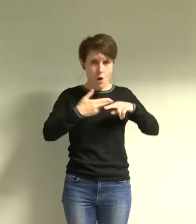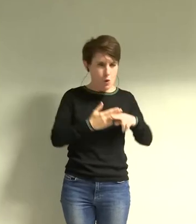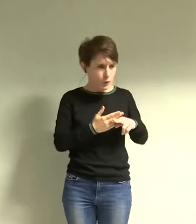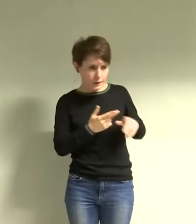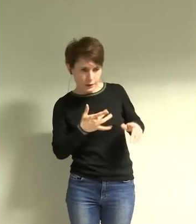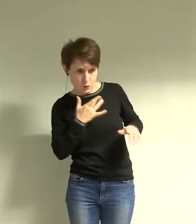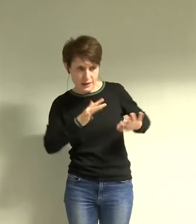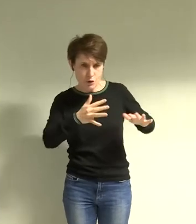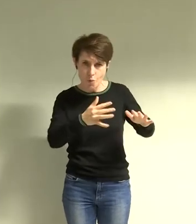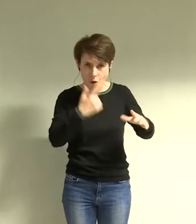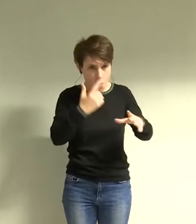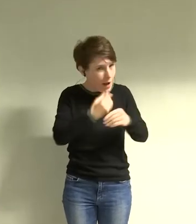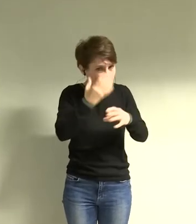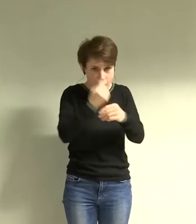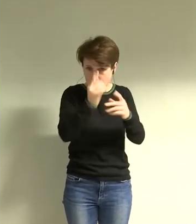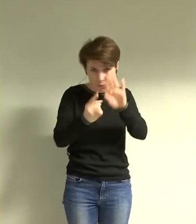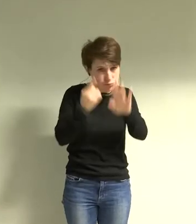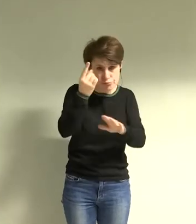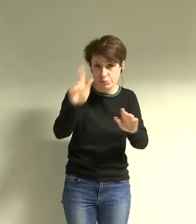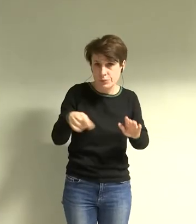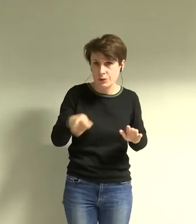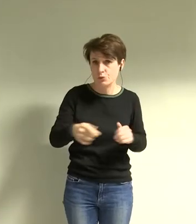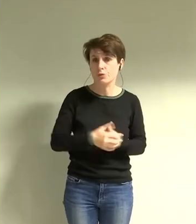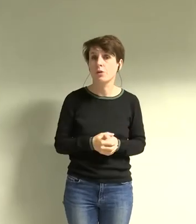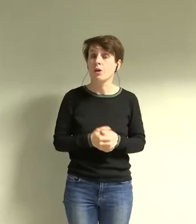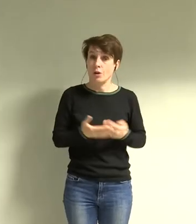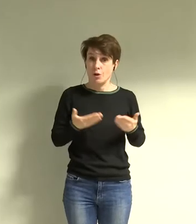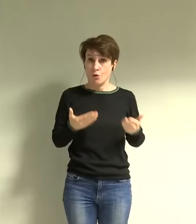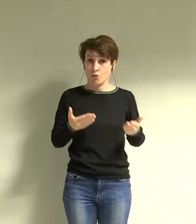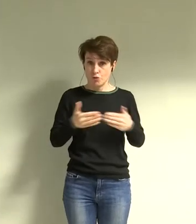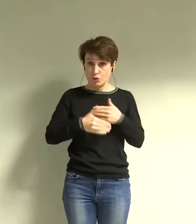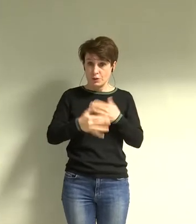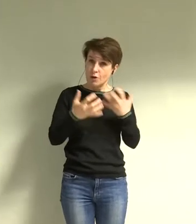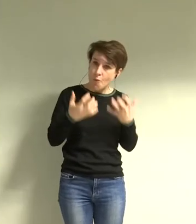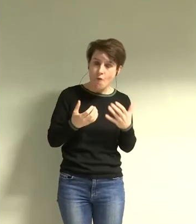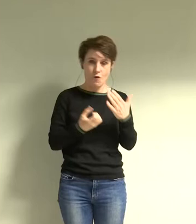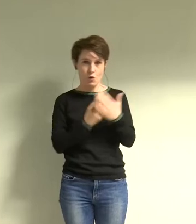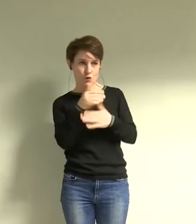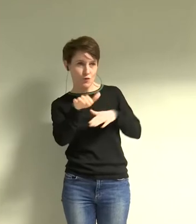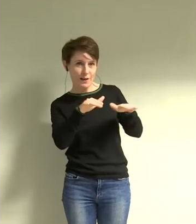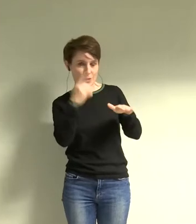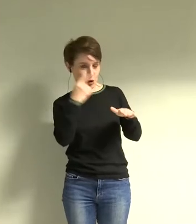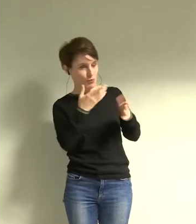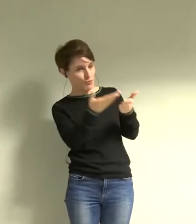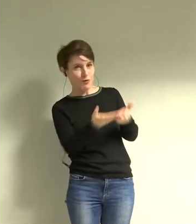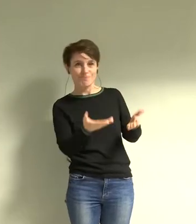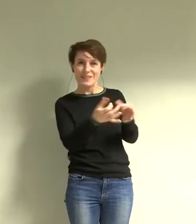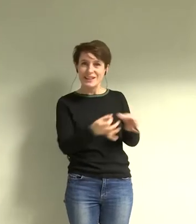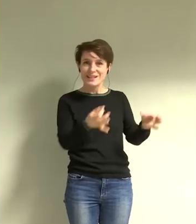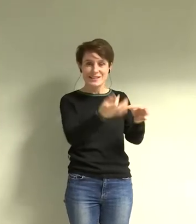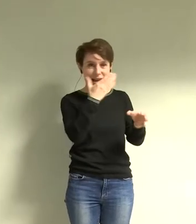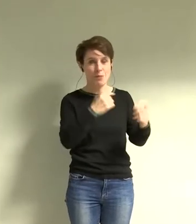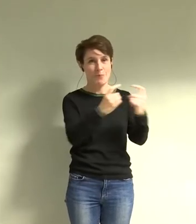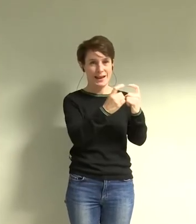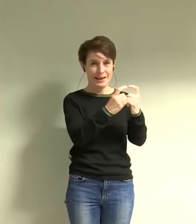d'apprendre aujourd'hui il s'agit de mettre en place une nouvelle façon de mettre la belle électrique au coeur du réseau des musiques